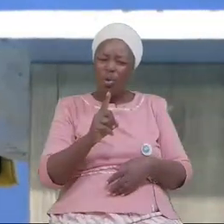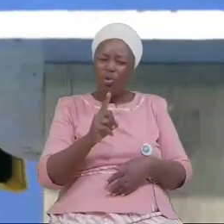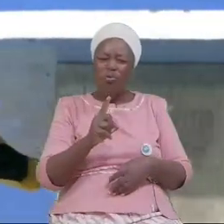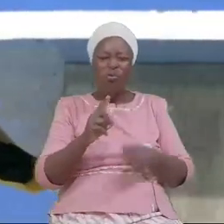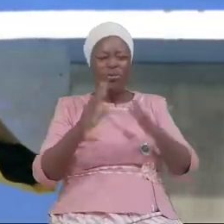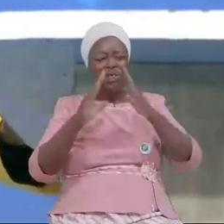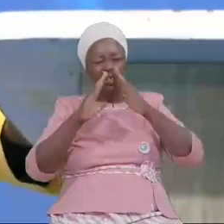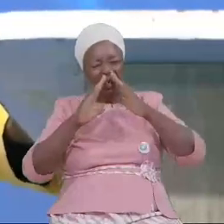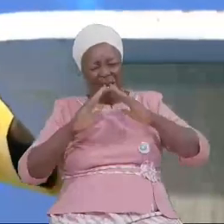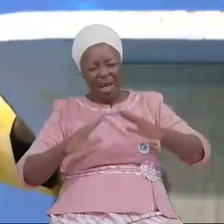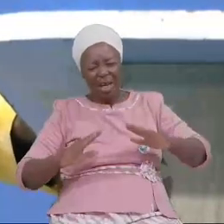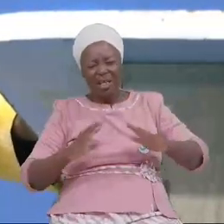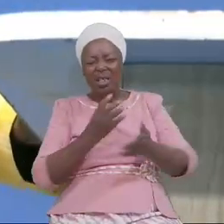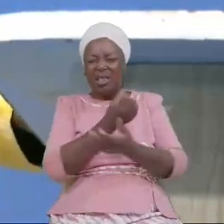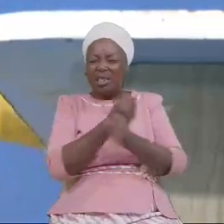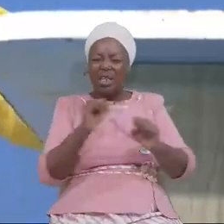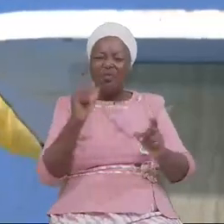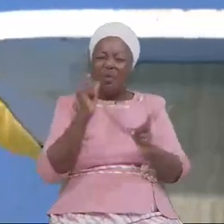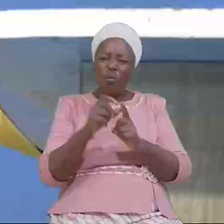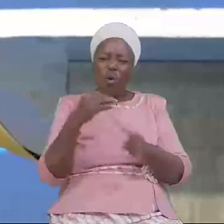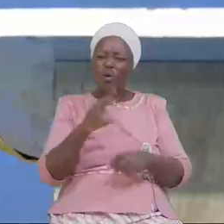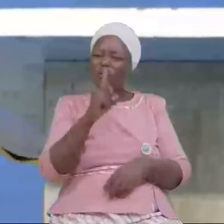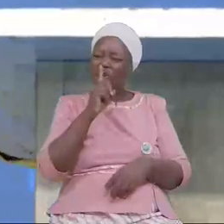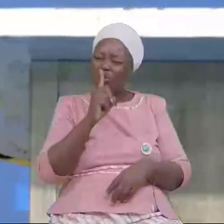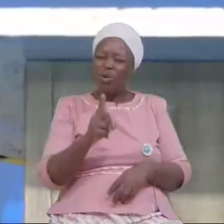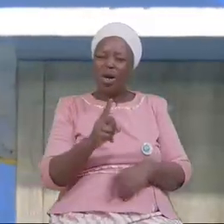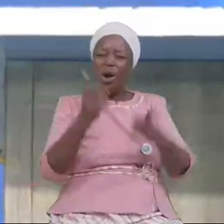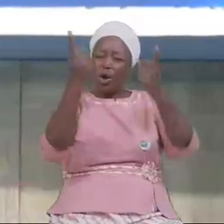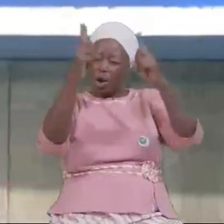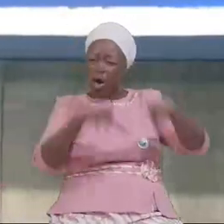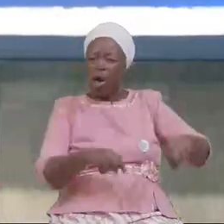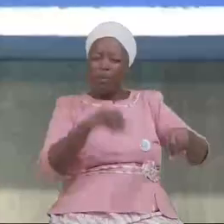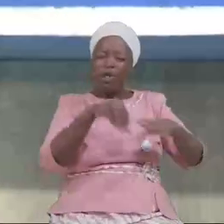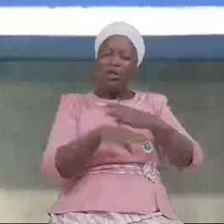Que la parole, qu'ils reçoivent la parole de